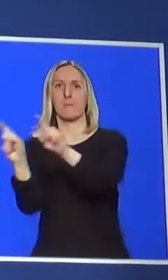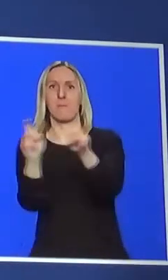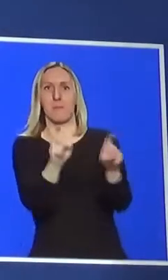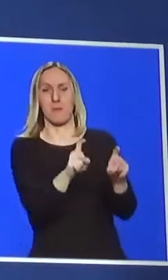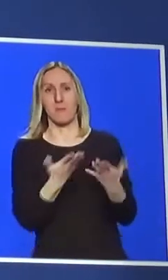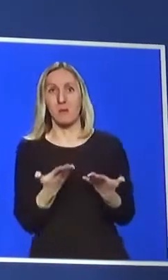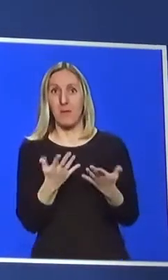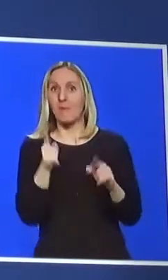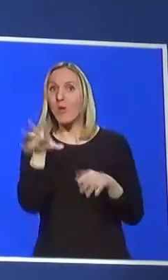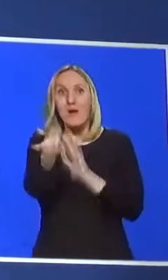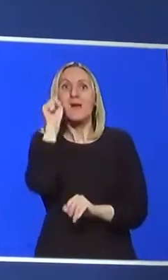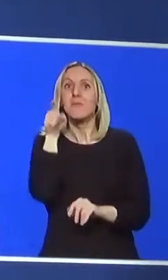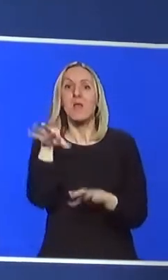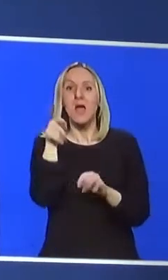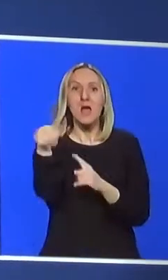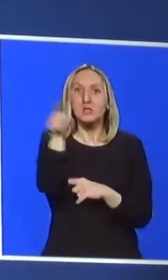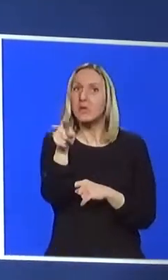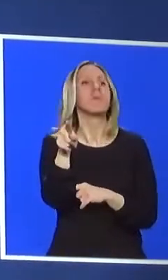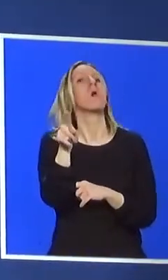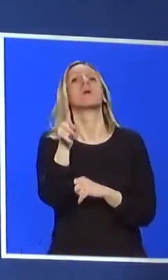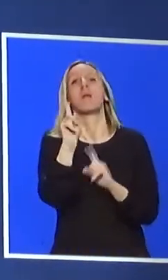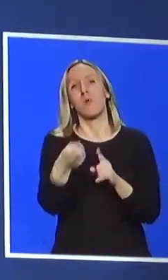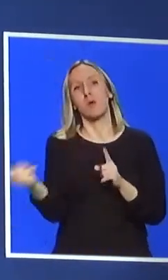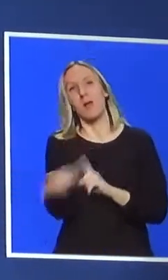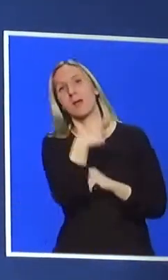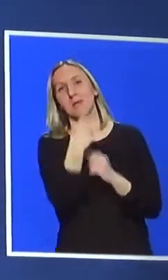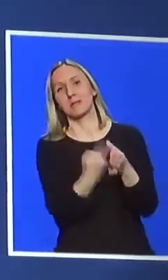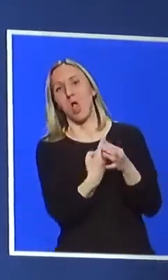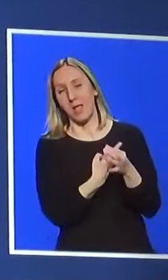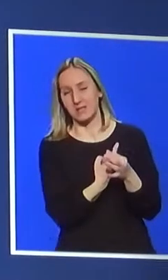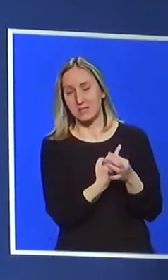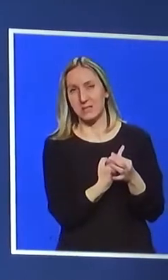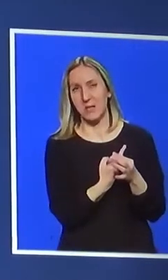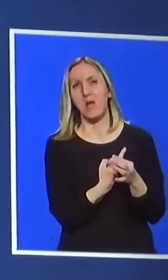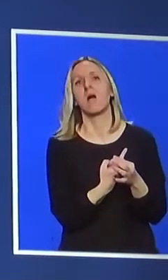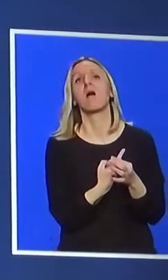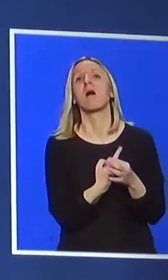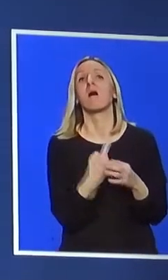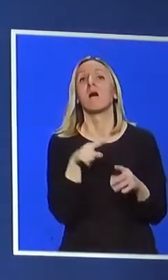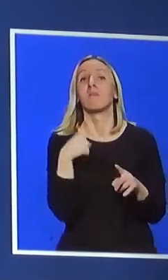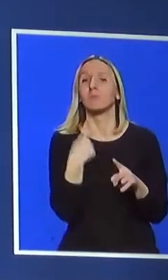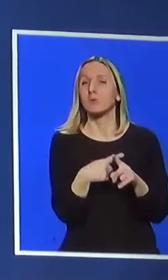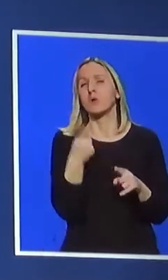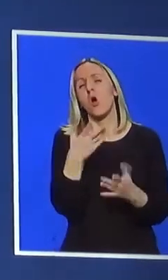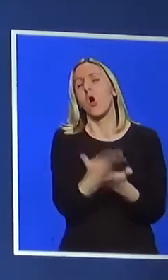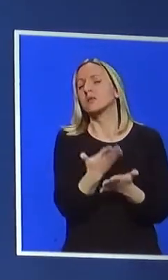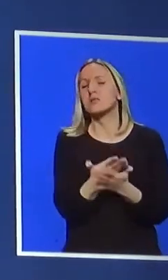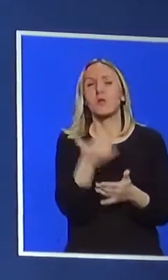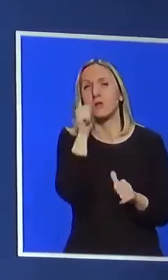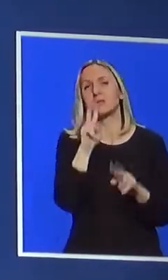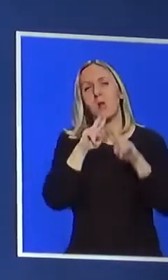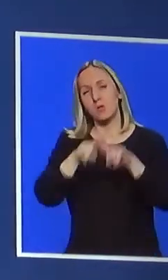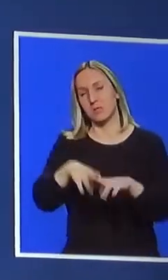je praktično težišni zadatak u narednom periodu, uz ono osnovno da ostajemo kod kuće i